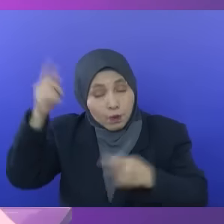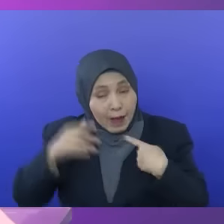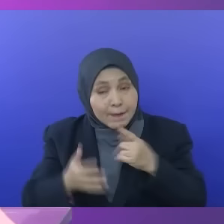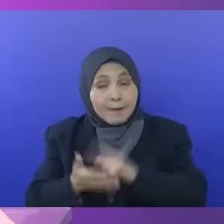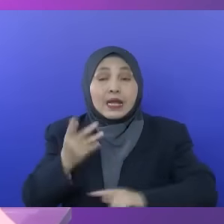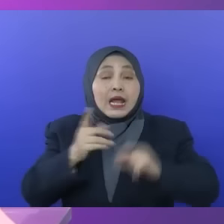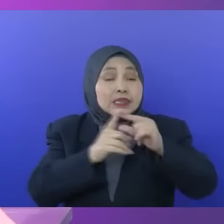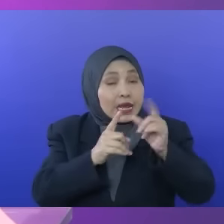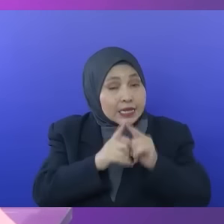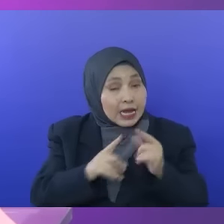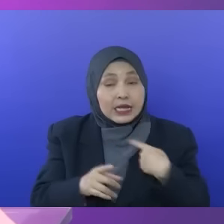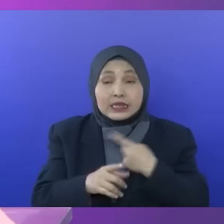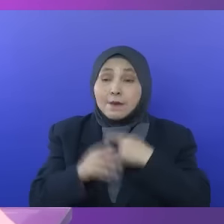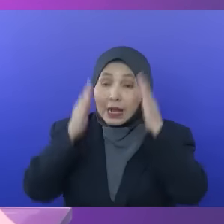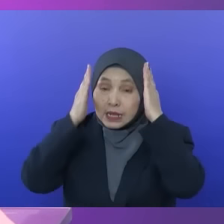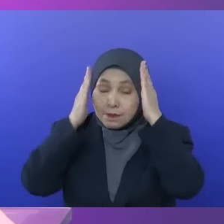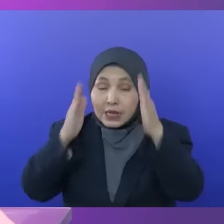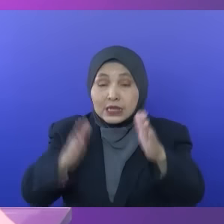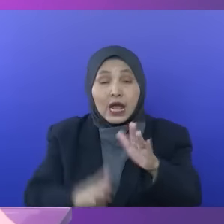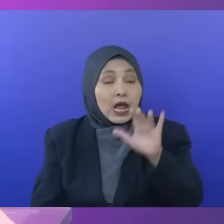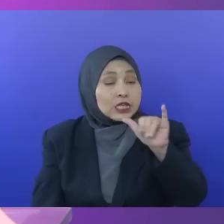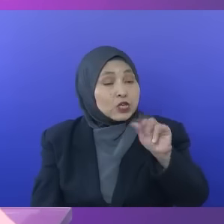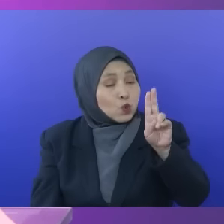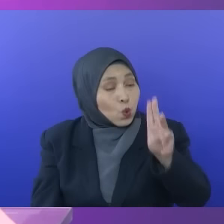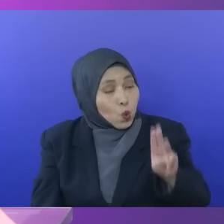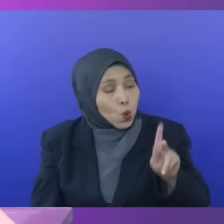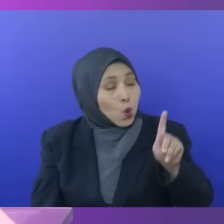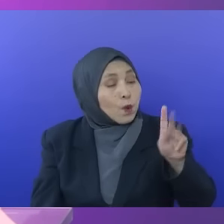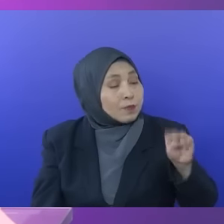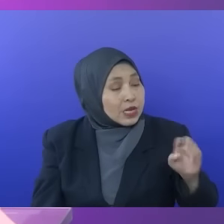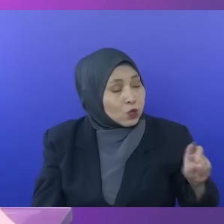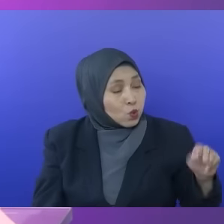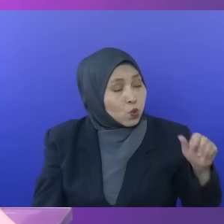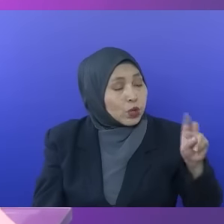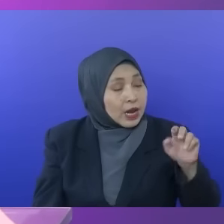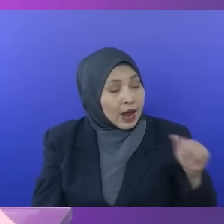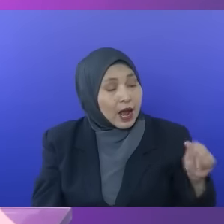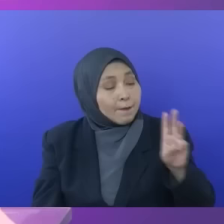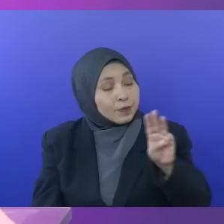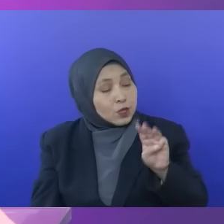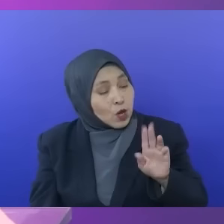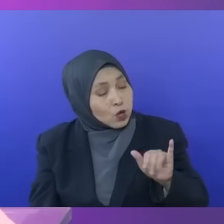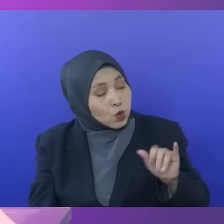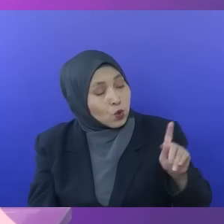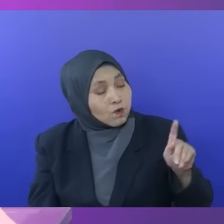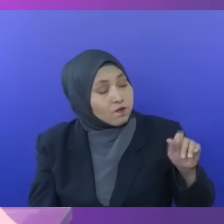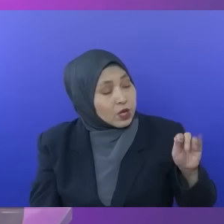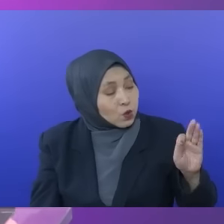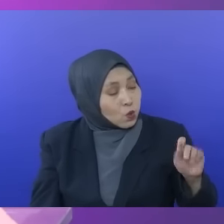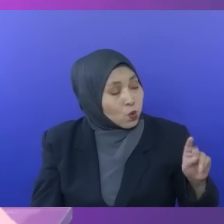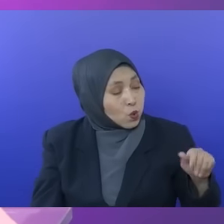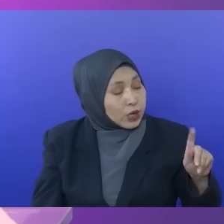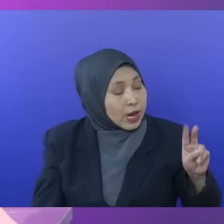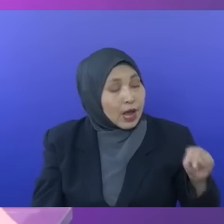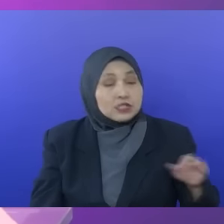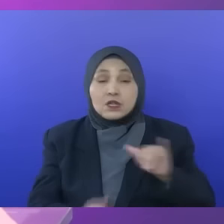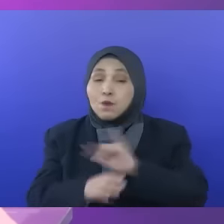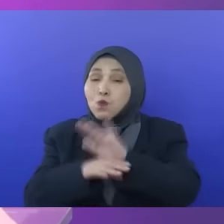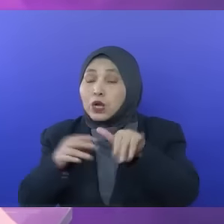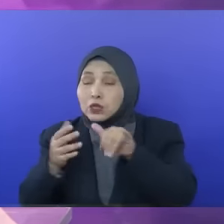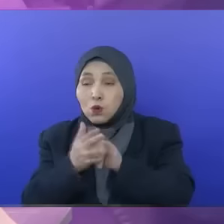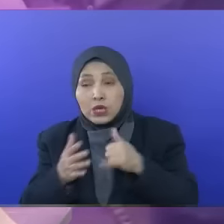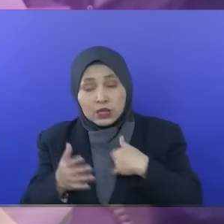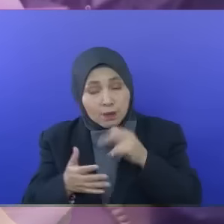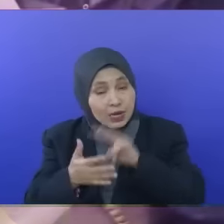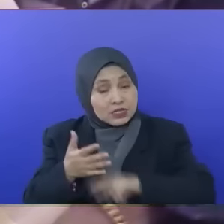perhatian dalam ayat yang ketiga ini yuk minuna dan juga dalam keadaan semuanya dalam murid ya kita